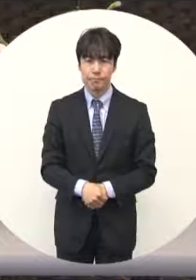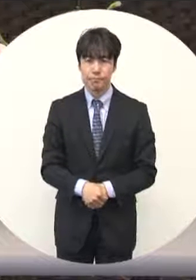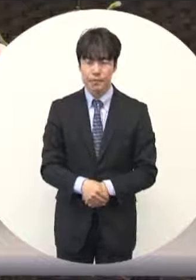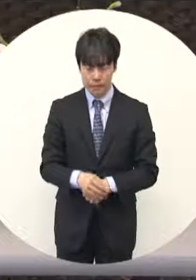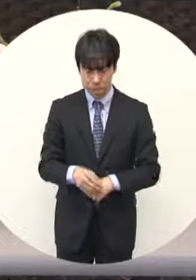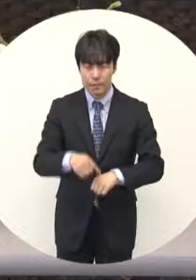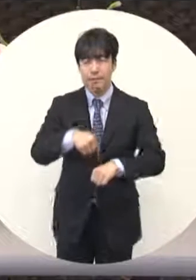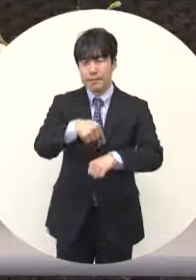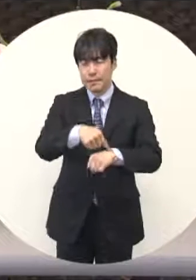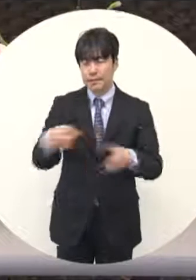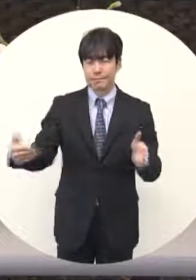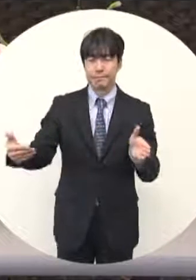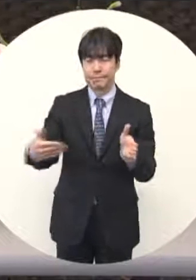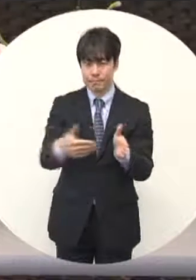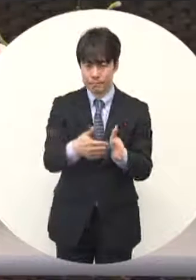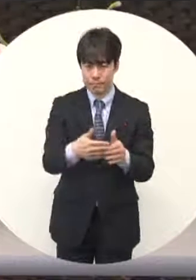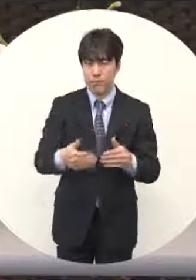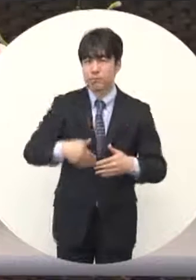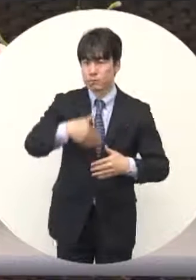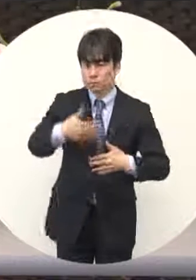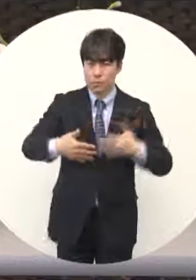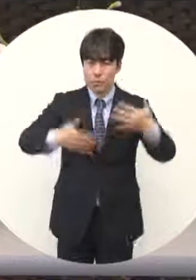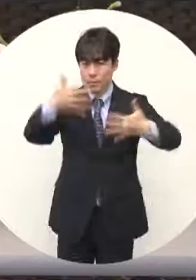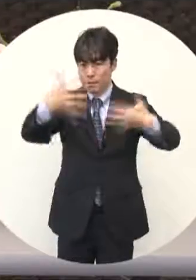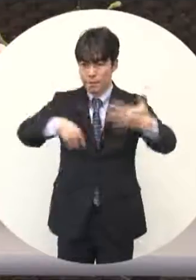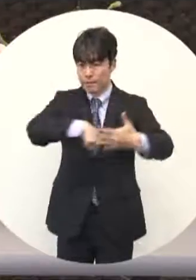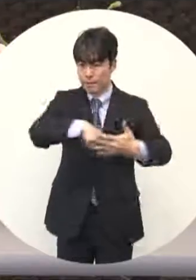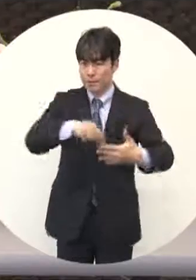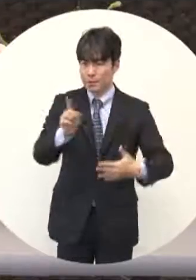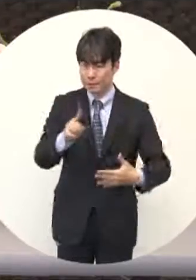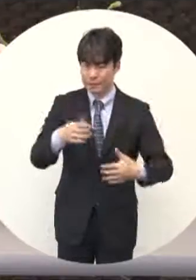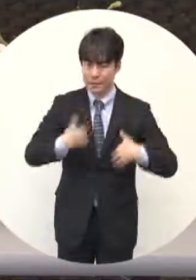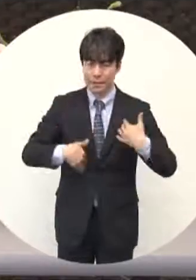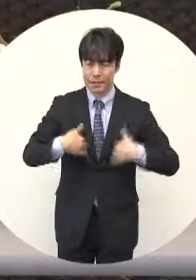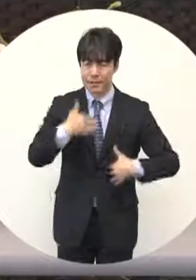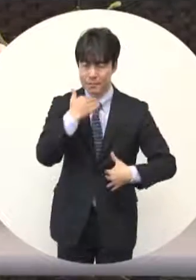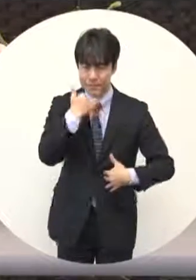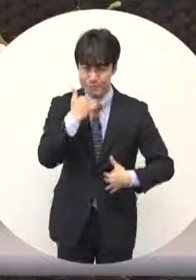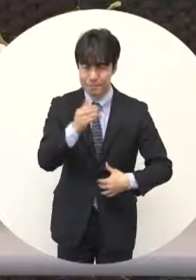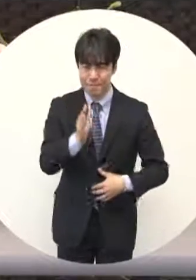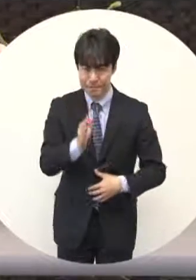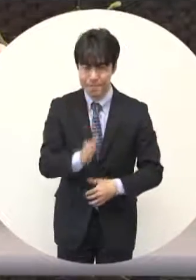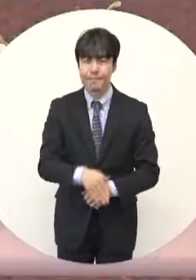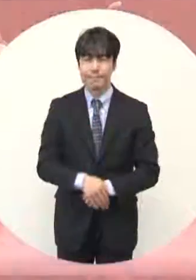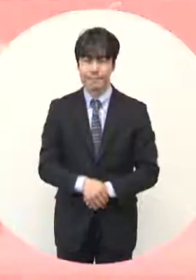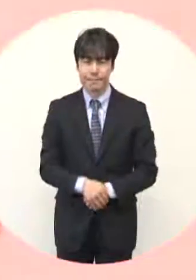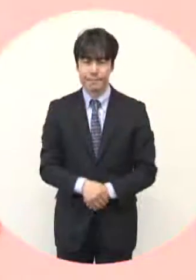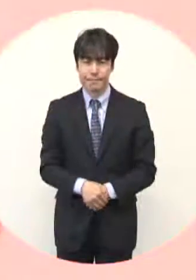ではお別れの時間です。次回のいきいき越谷もお楽しみに。